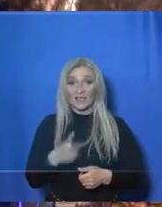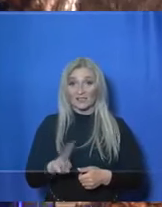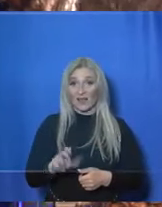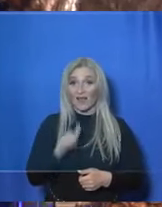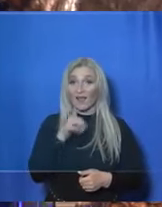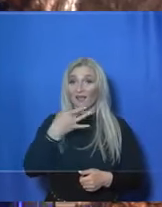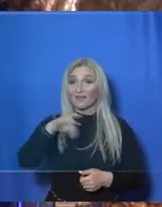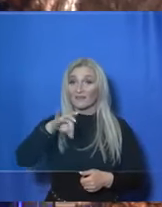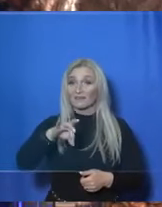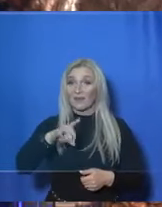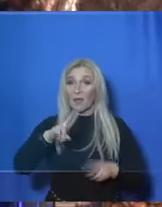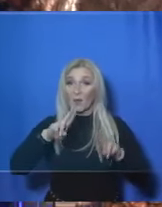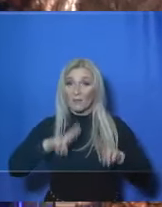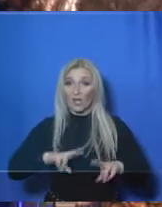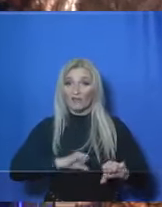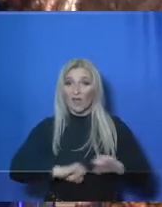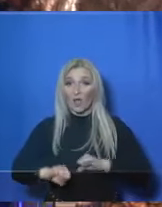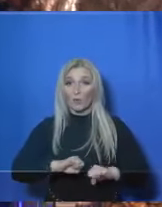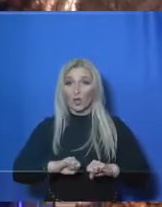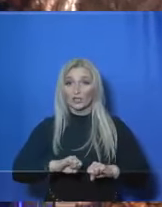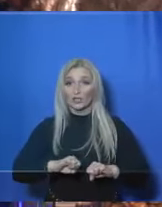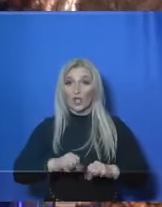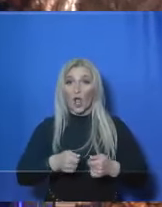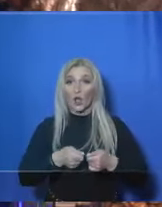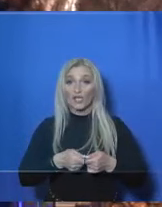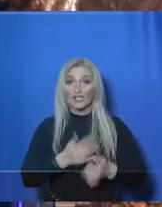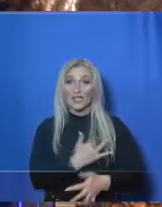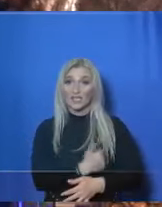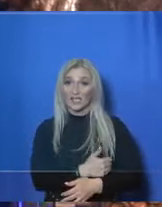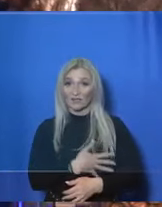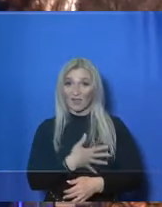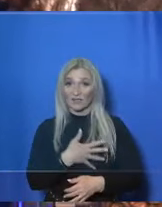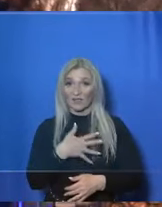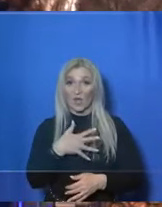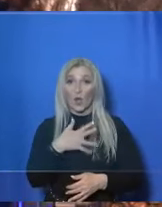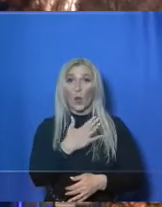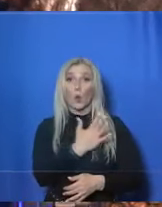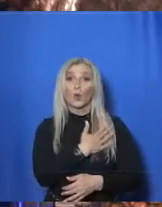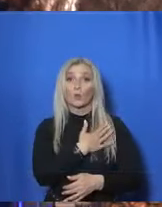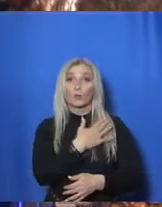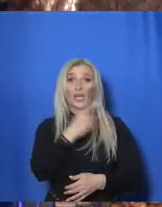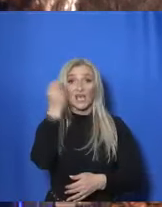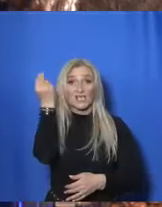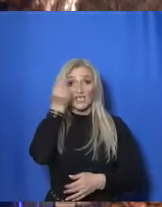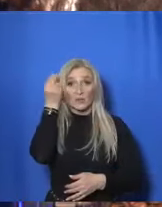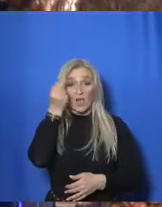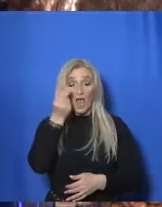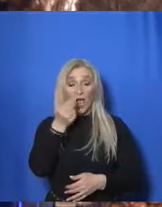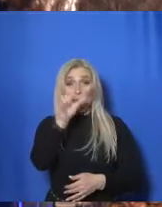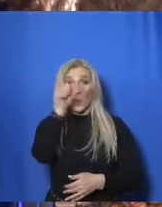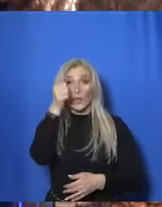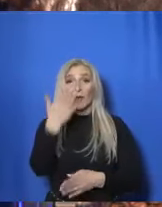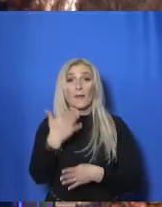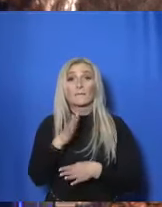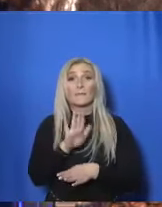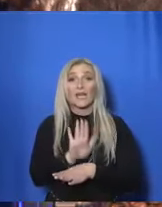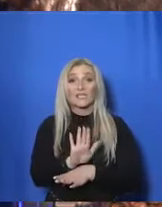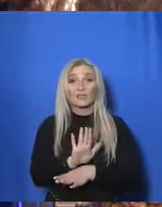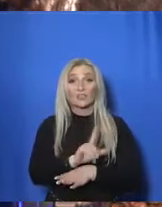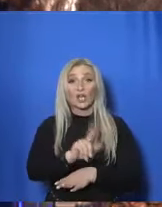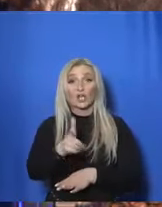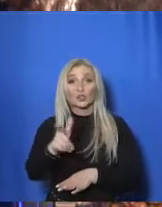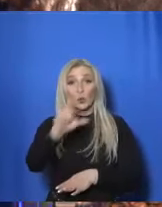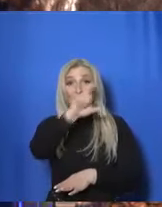jedine relevantne političke organizacije Hrvata u Republici Srbije, u ime predstavnika drugih hrvatskih institucija